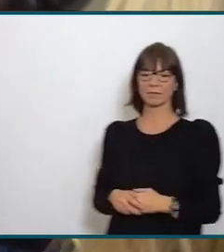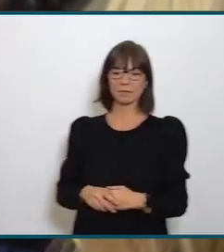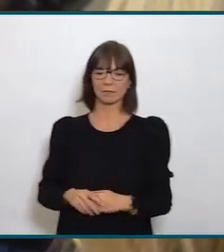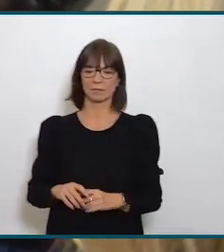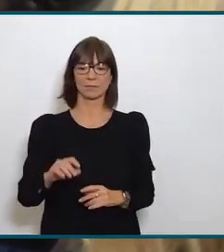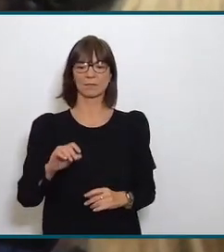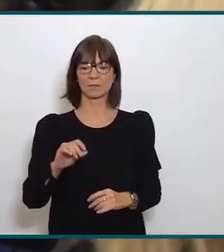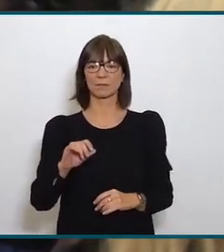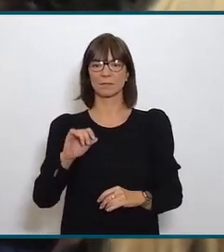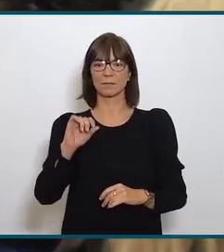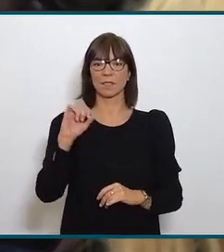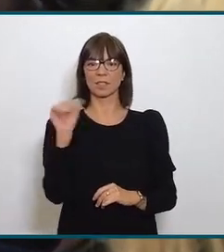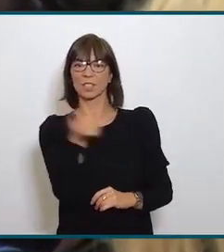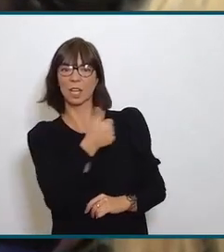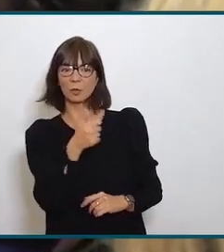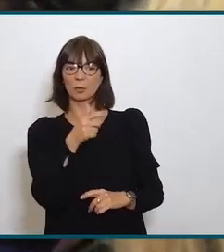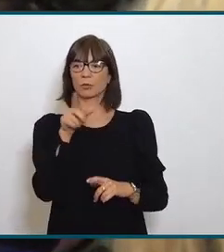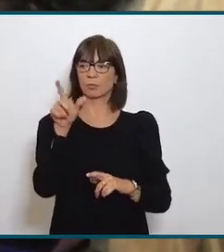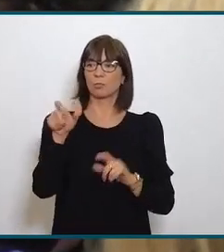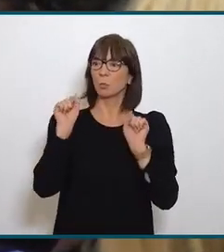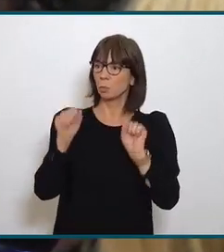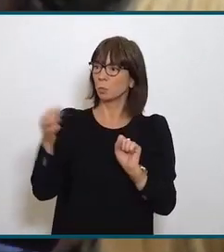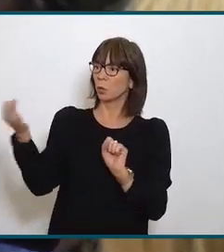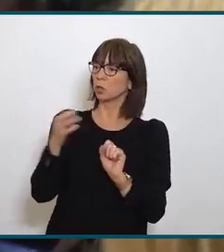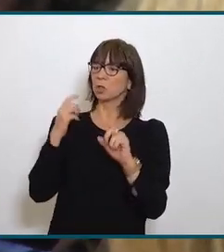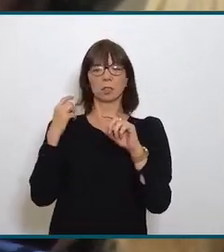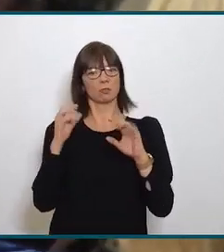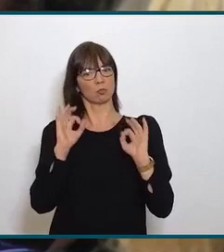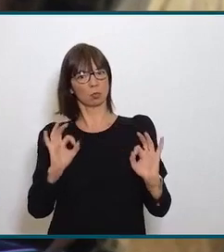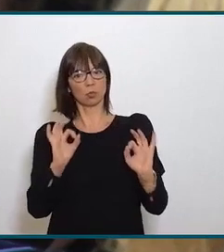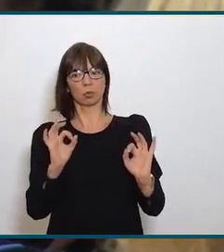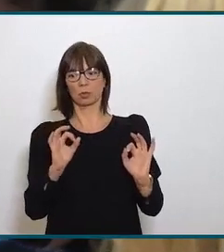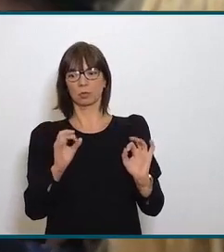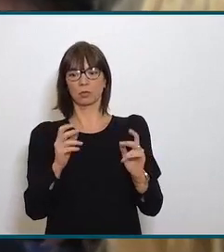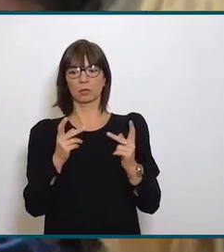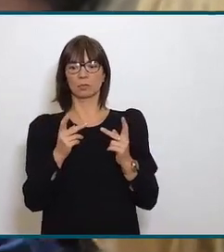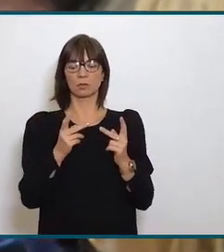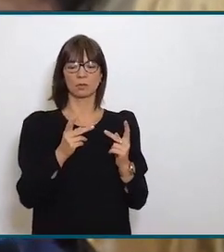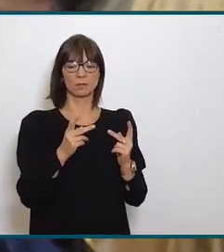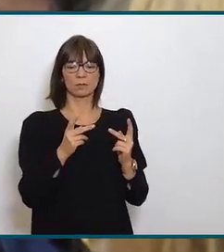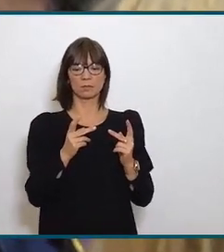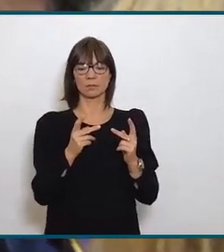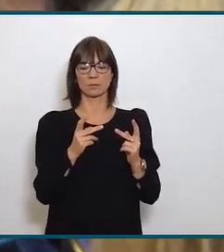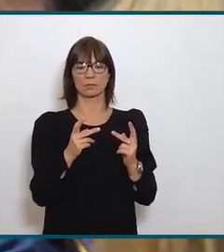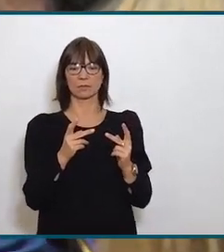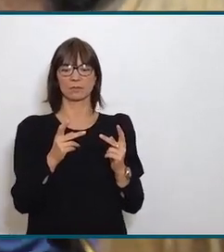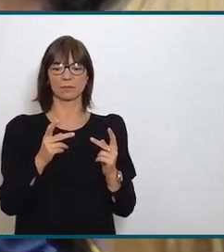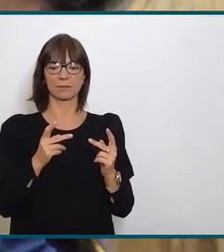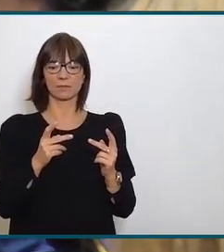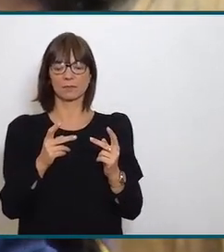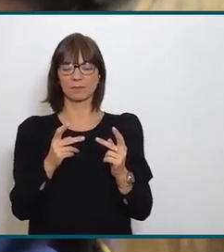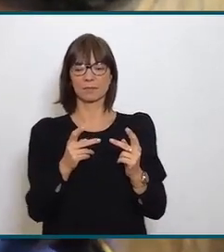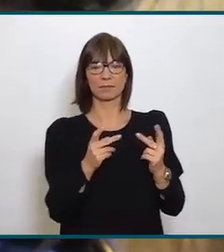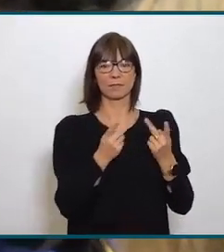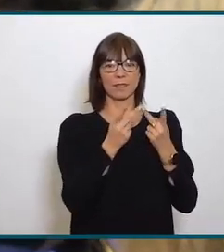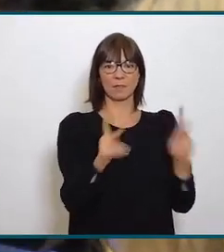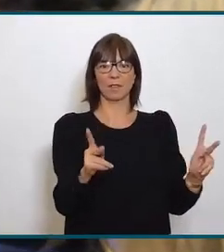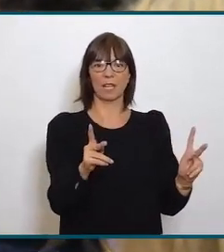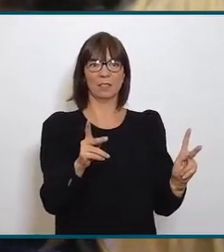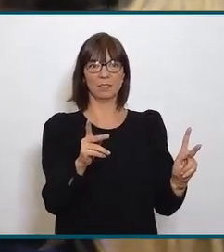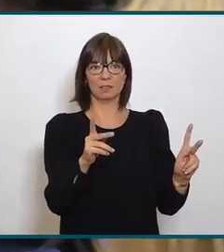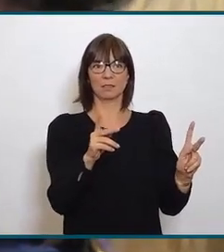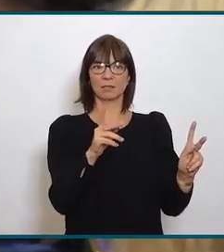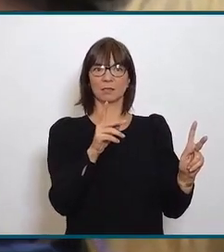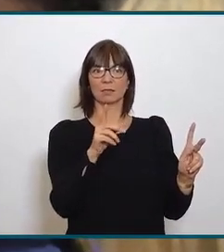pourra là aussi, de manière tout à fait objective, admettre que notre ville n'est pas celle que certains d'entre vous décrivent. Oui, il y a des